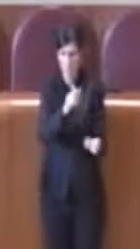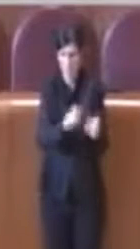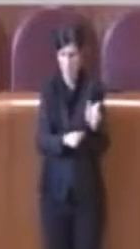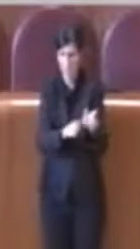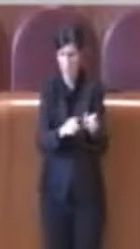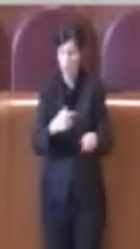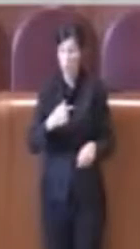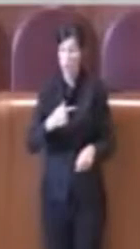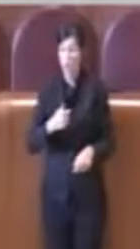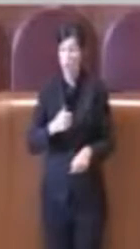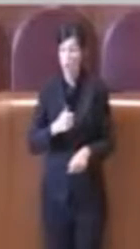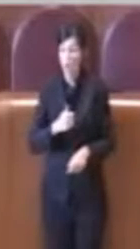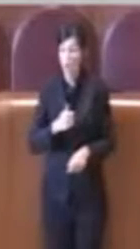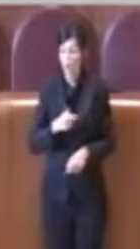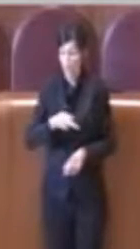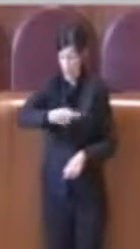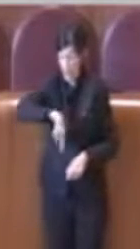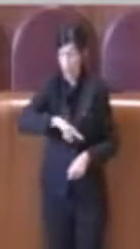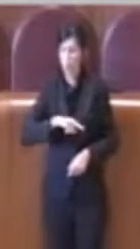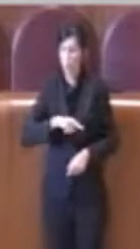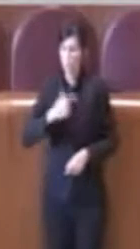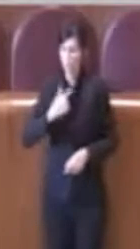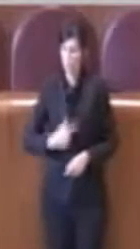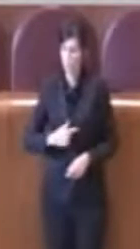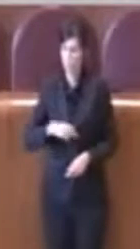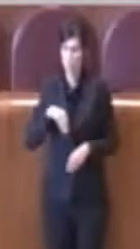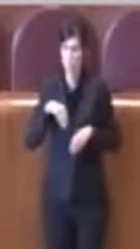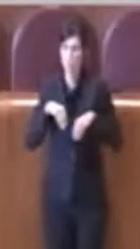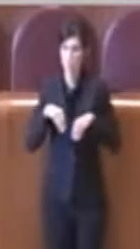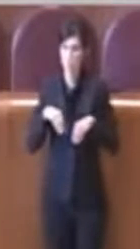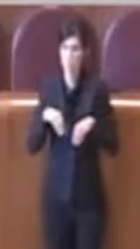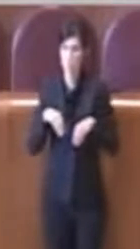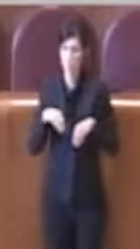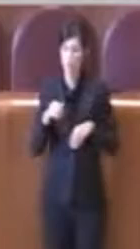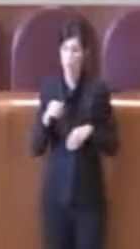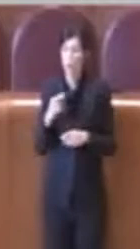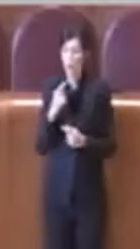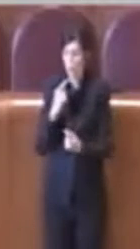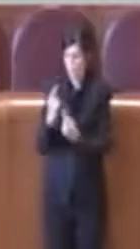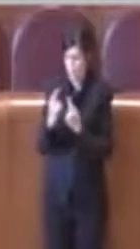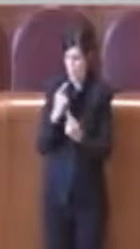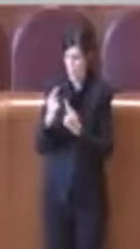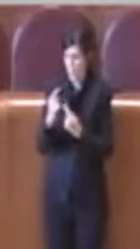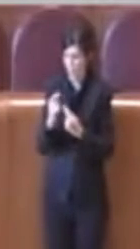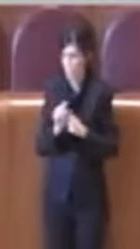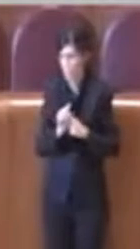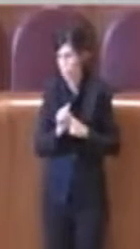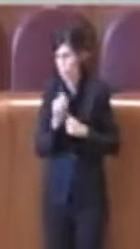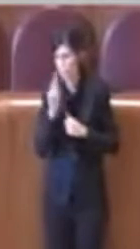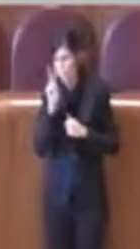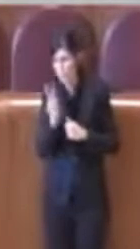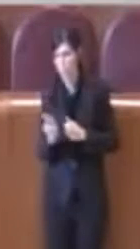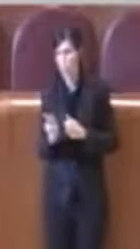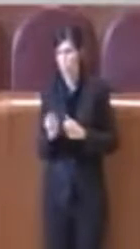prima linea dovremmo, diciamo, seguire questo dibattito, farlo nostro